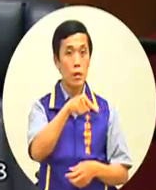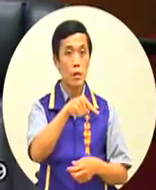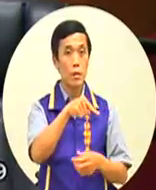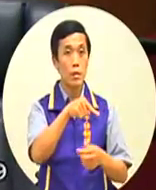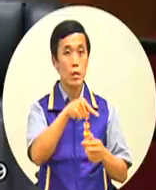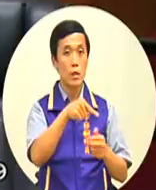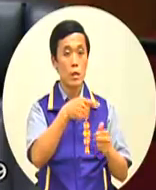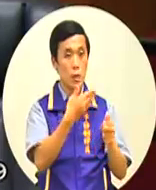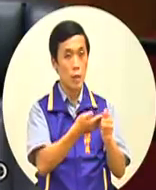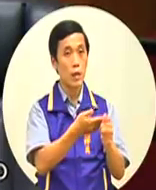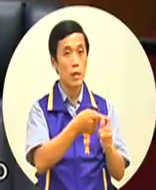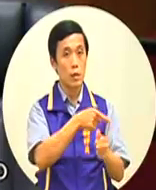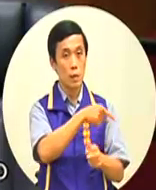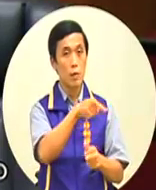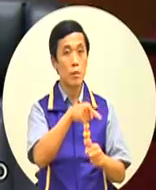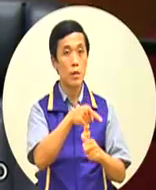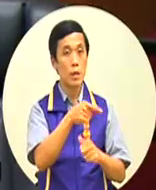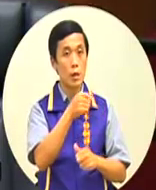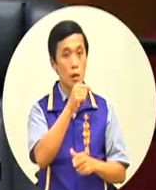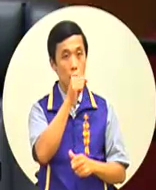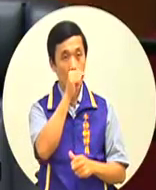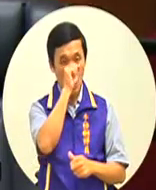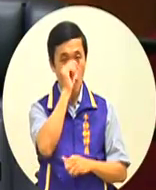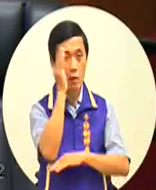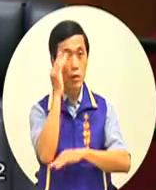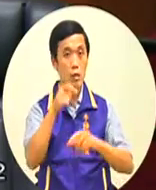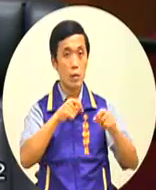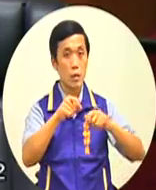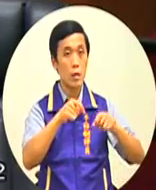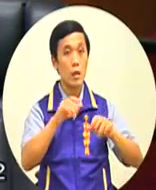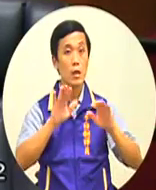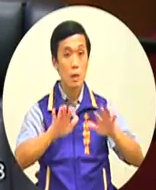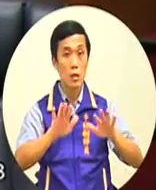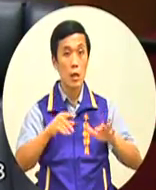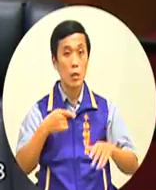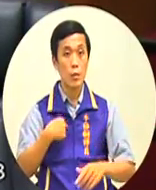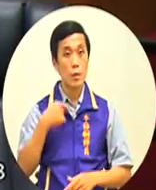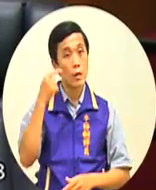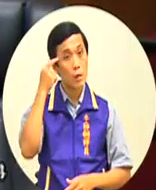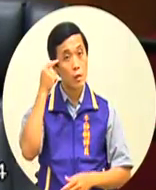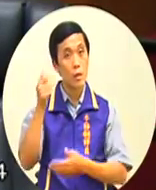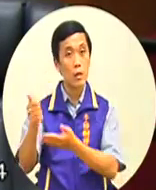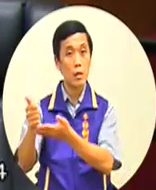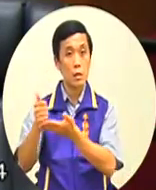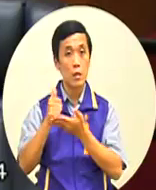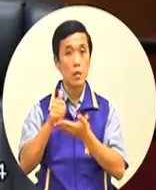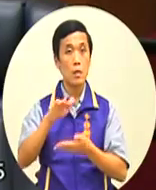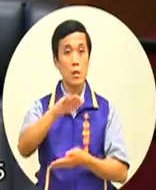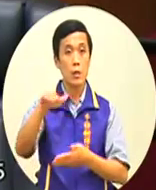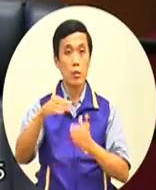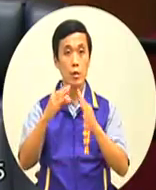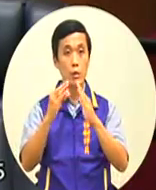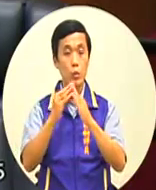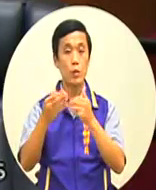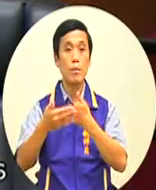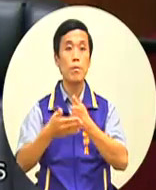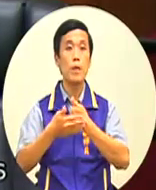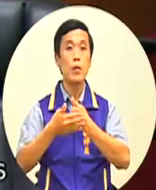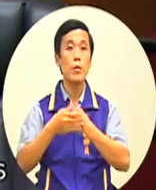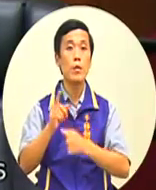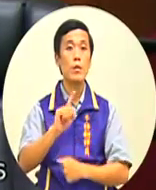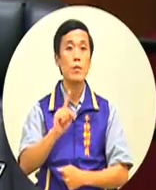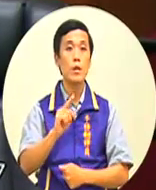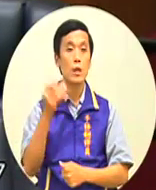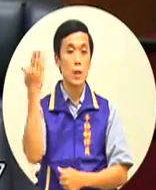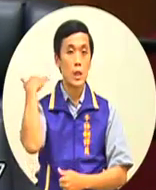一个政策了。但是我这边可能要请我们社会局协助帮忙，就是过去